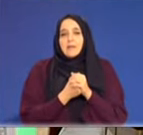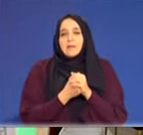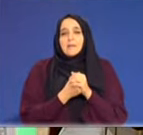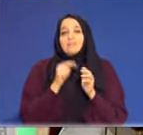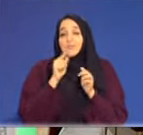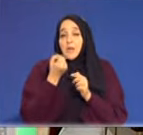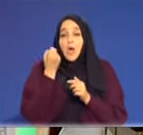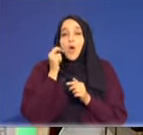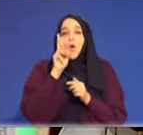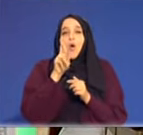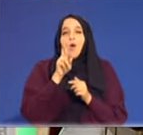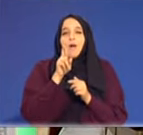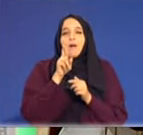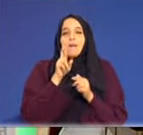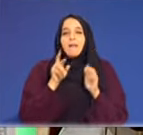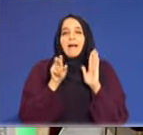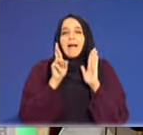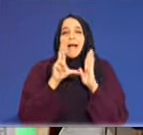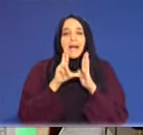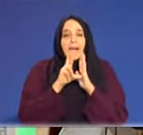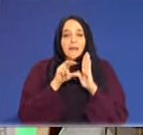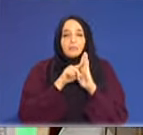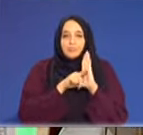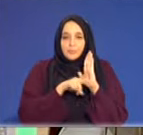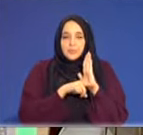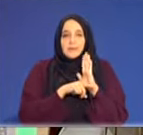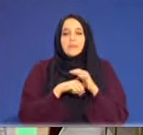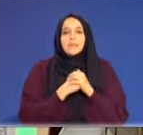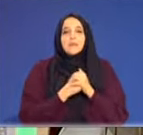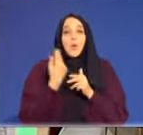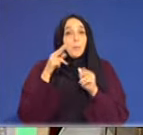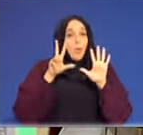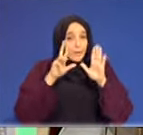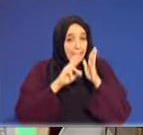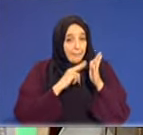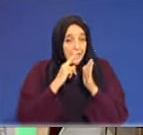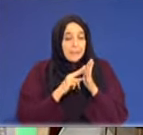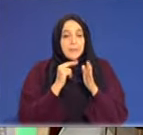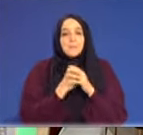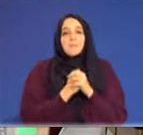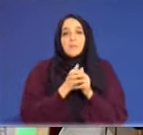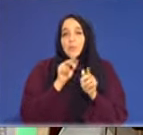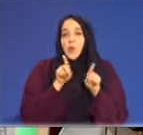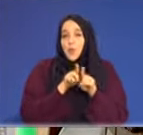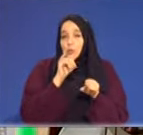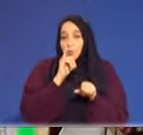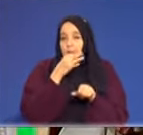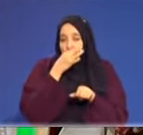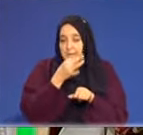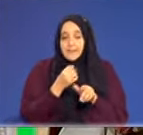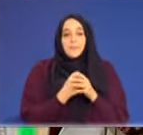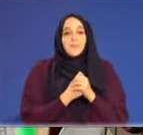ذهبية سنكتشفها اليوم، وهي القاعدة الثامنة من قواعد الصلح كما ذكرت قبل